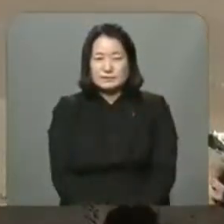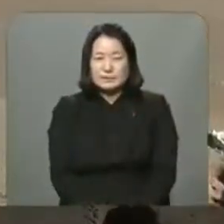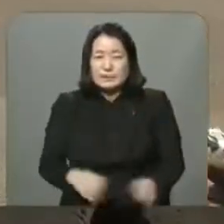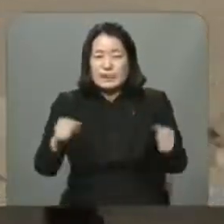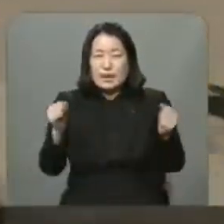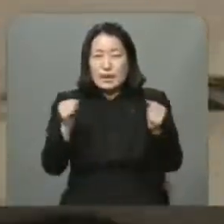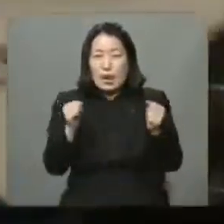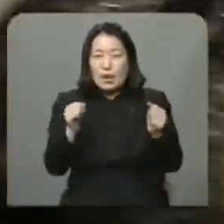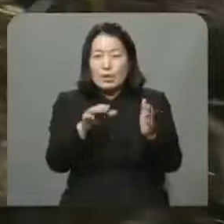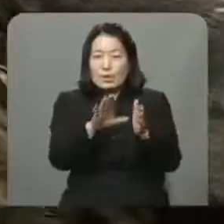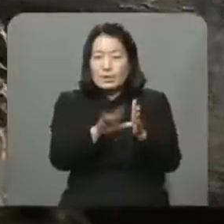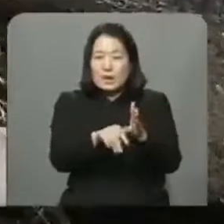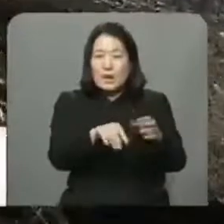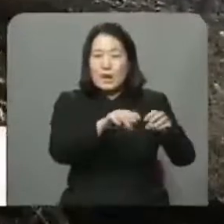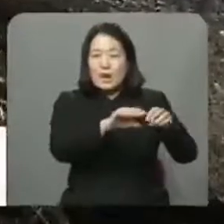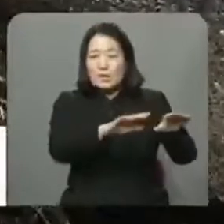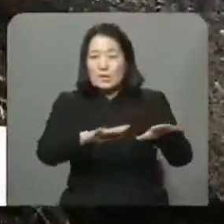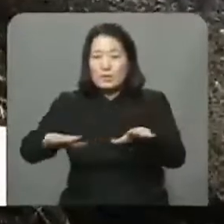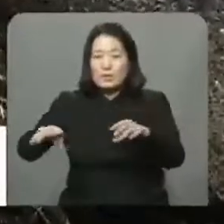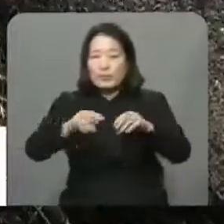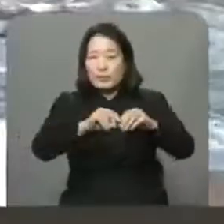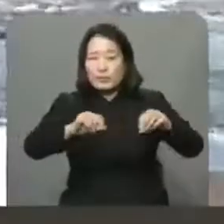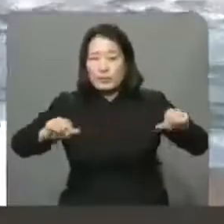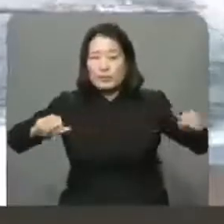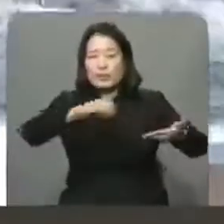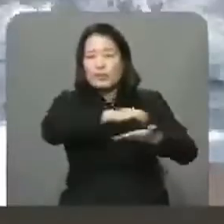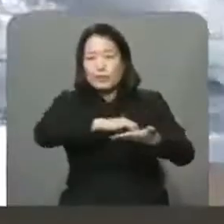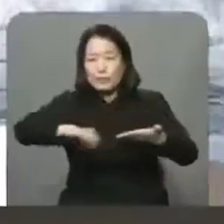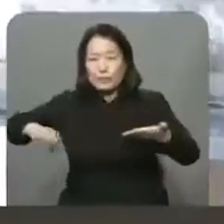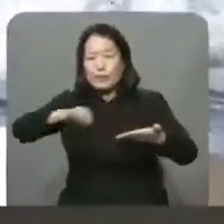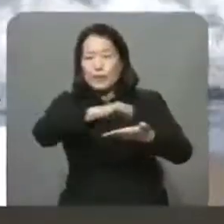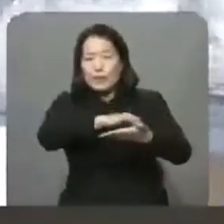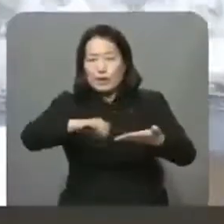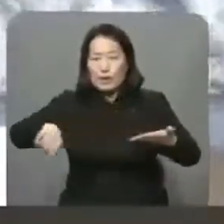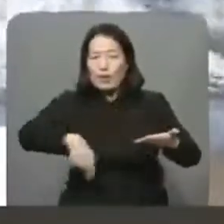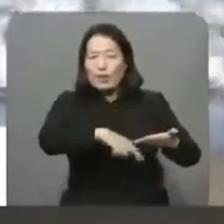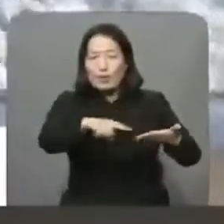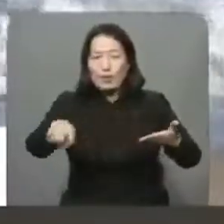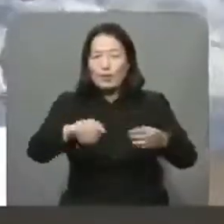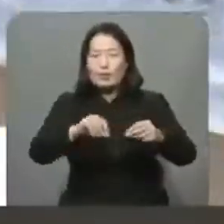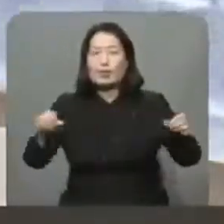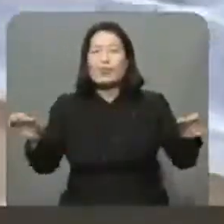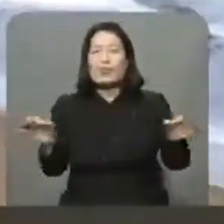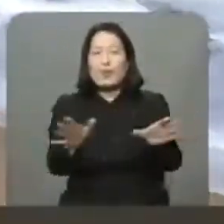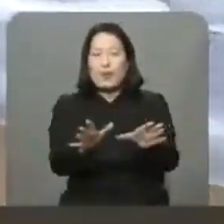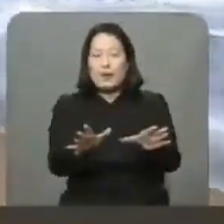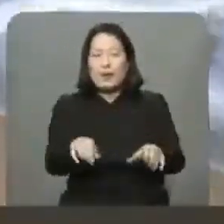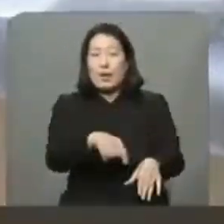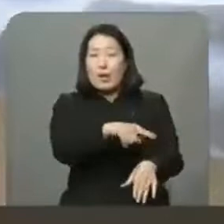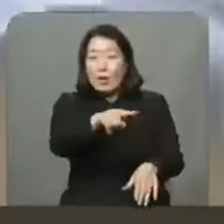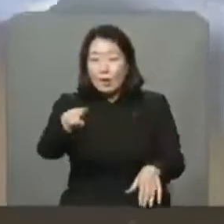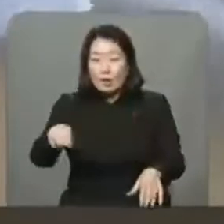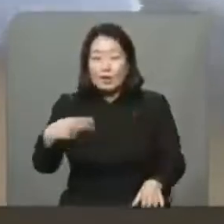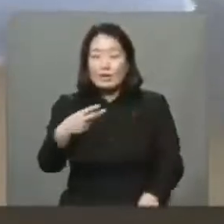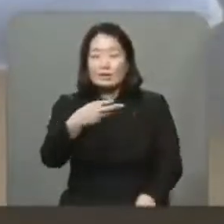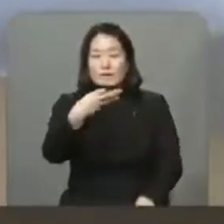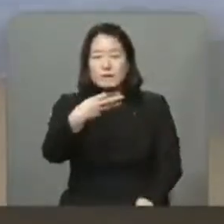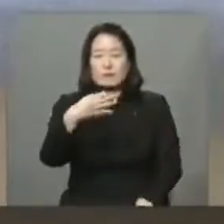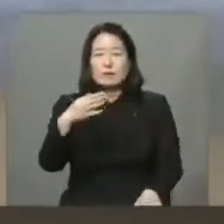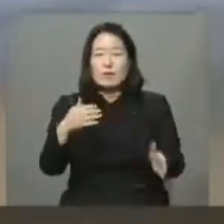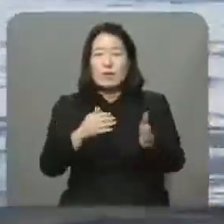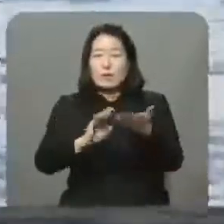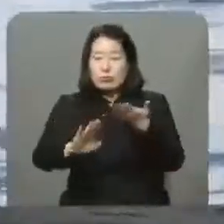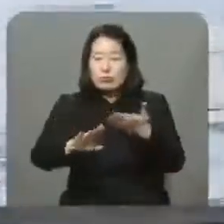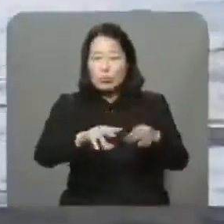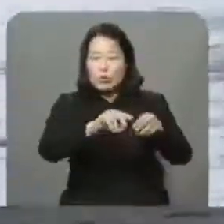겨울철 들어 해안 침식이 심해지면서 넓은 백사장이 사라진 겁니다. 이 일대 해안가는 2013년 이후